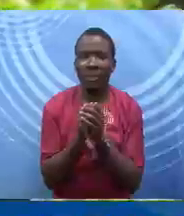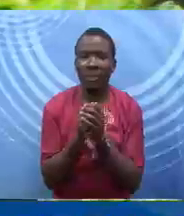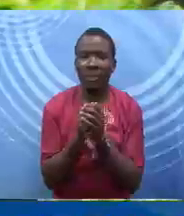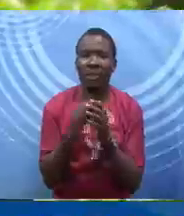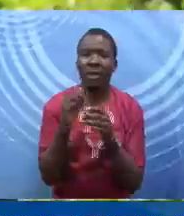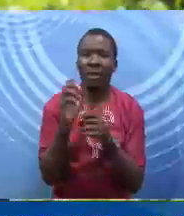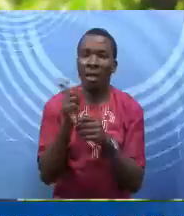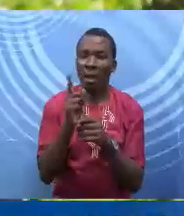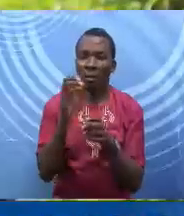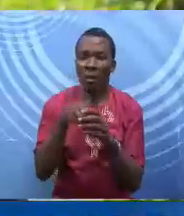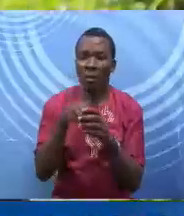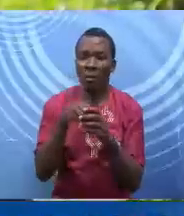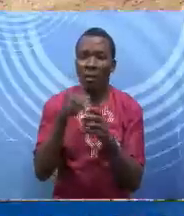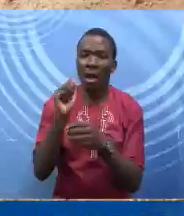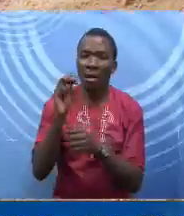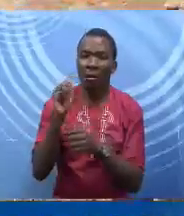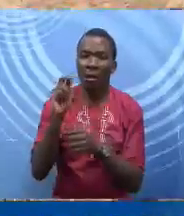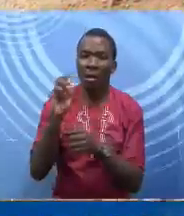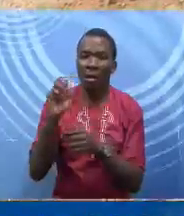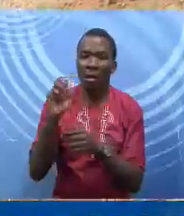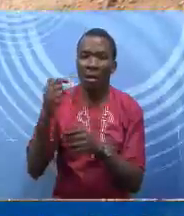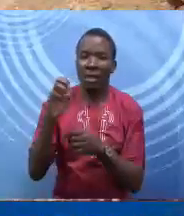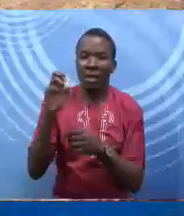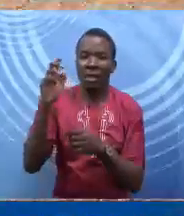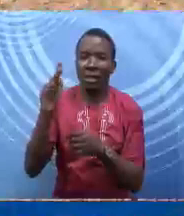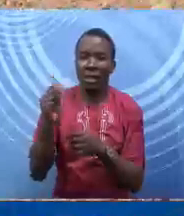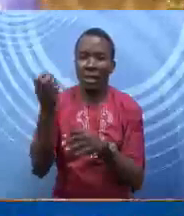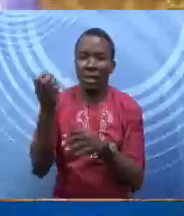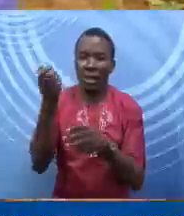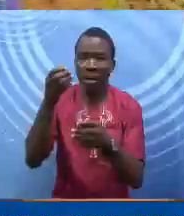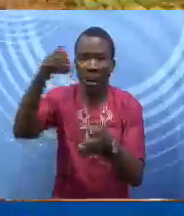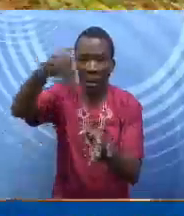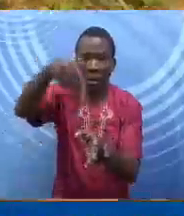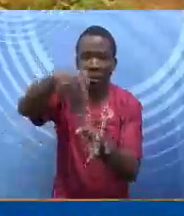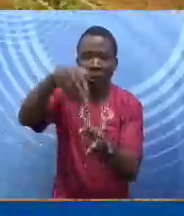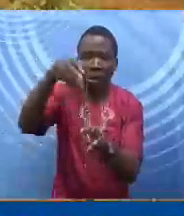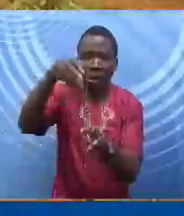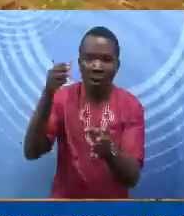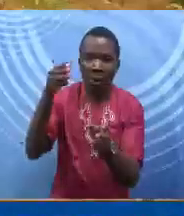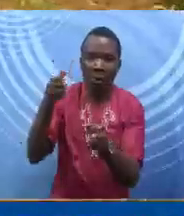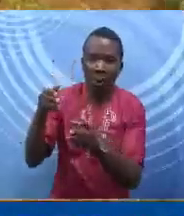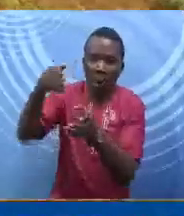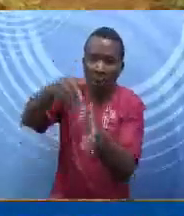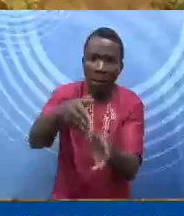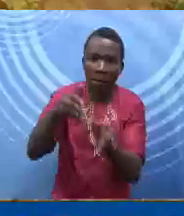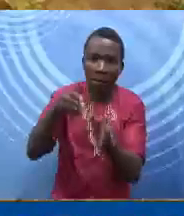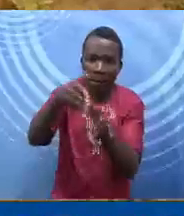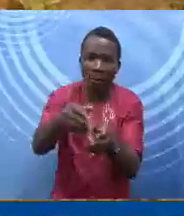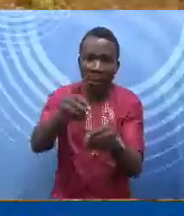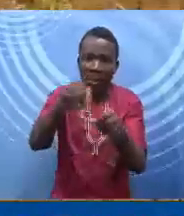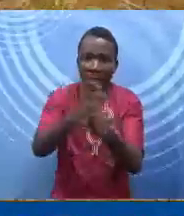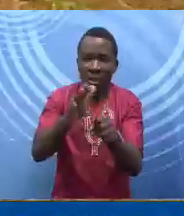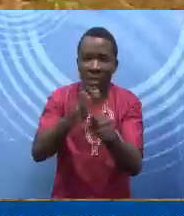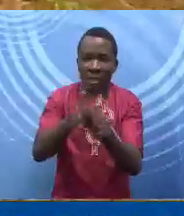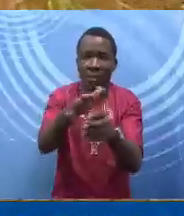ntago twaturi mu manegeka, ubwo niho basutse itaka ryuzura ngo muhanda batemye nta manegeka nimo babikoze